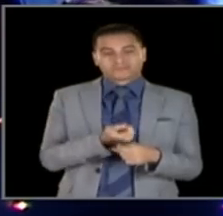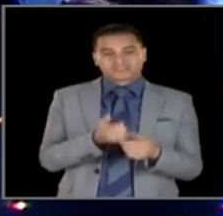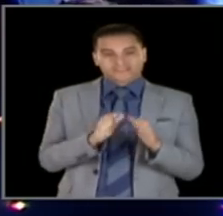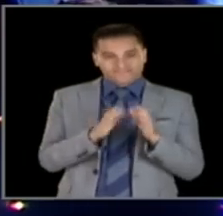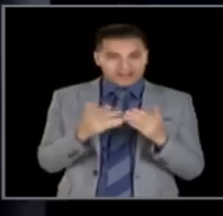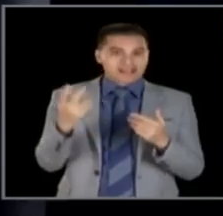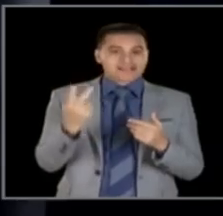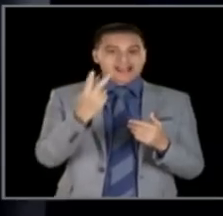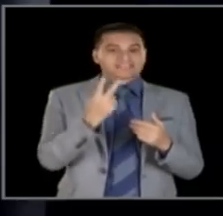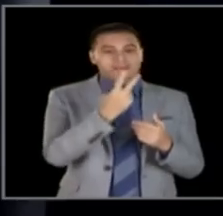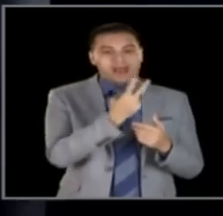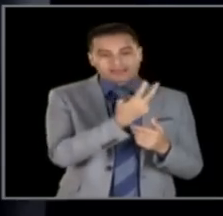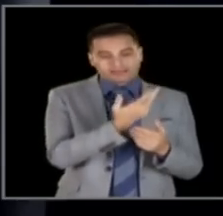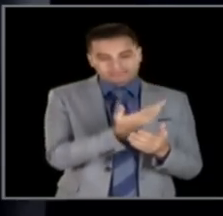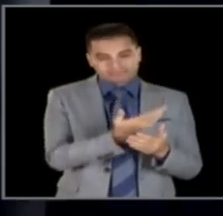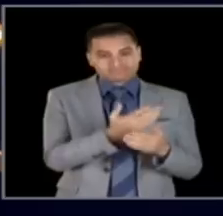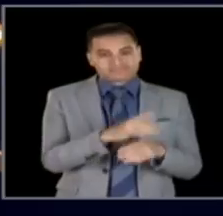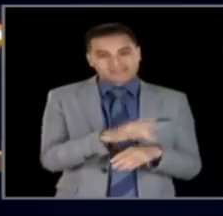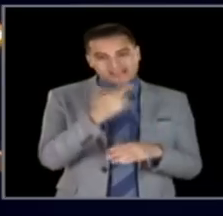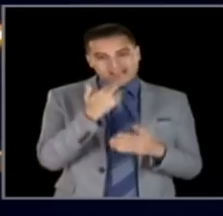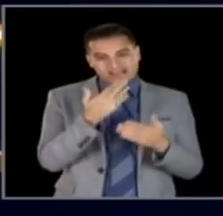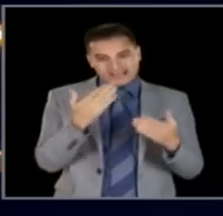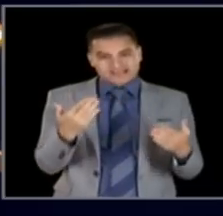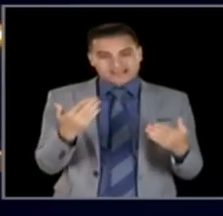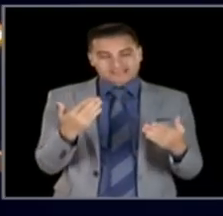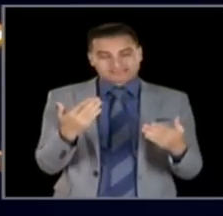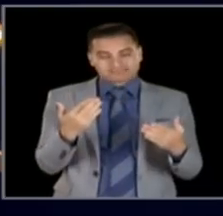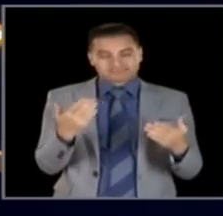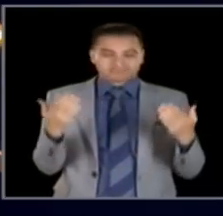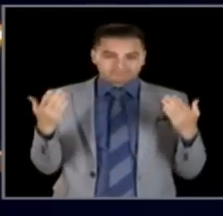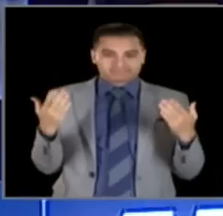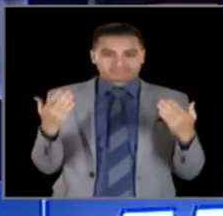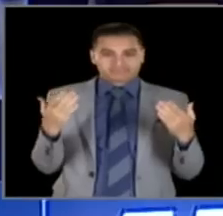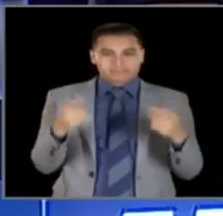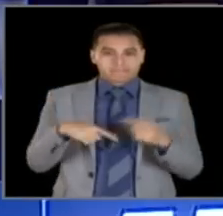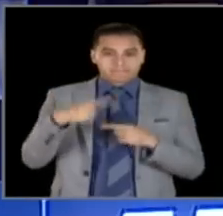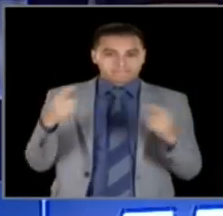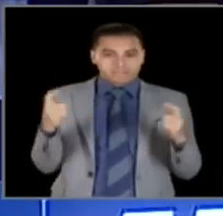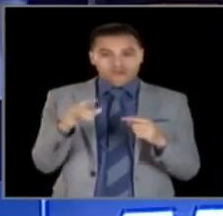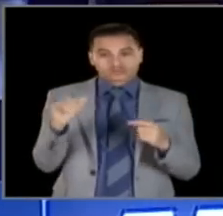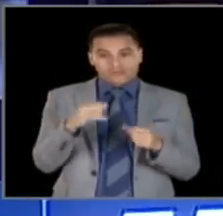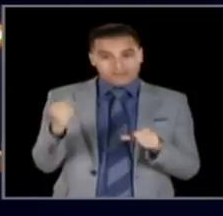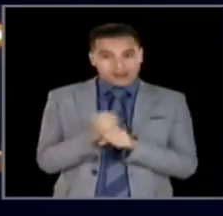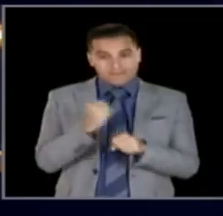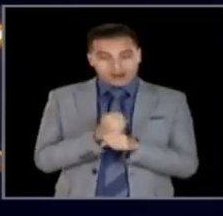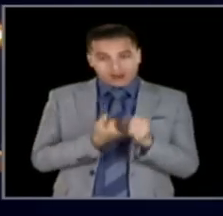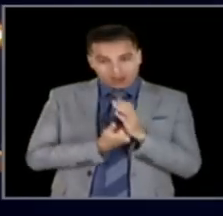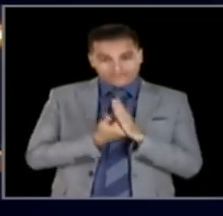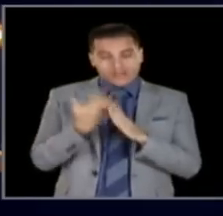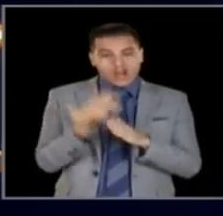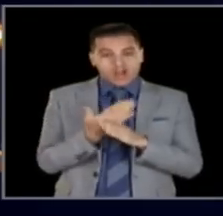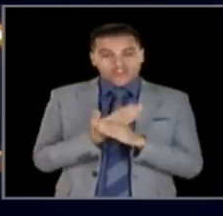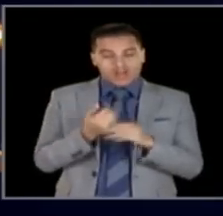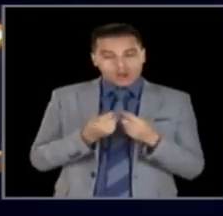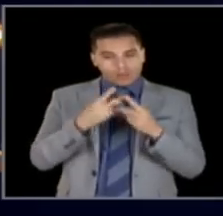55 ثلاث سبعات وثلاث سبعات. هارد لك الماتش اللي جاي، عايزين أداء أفضل